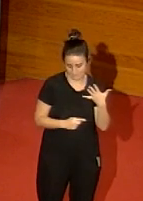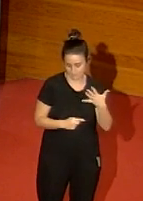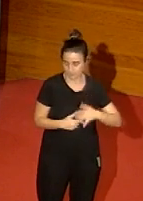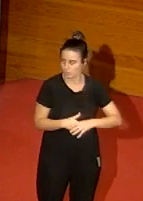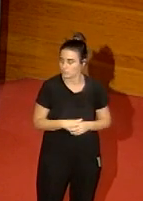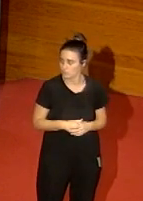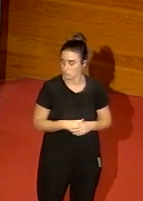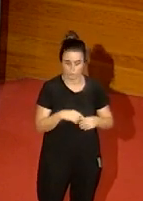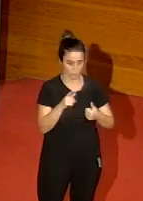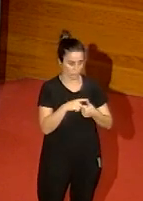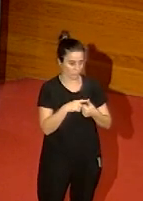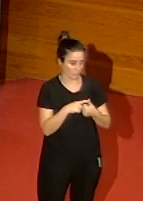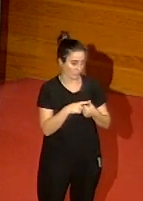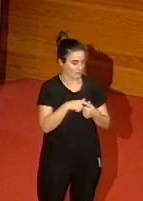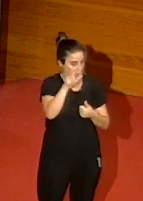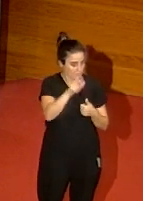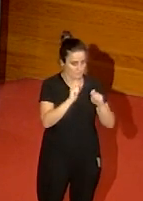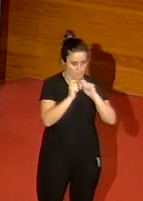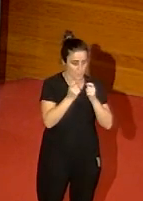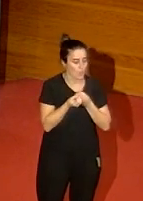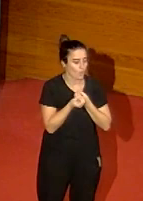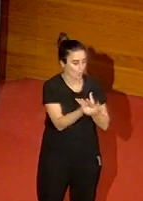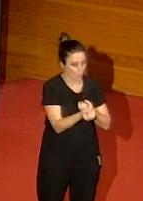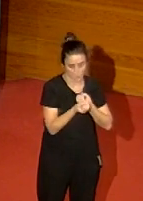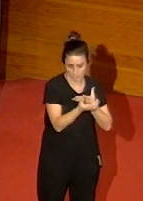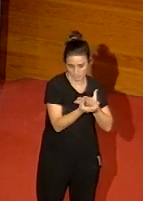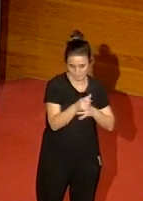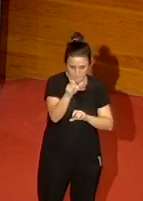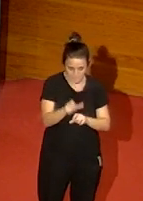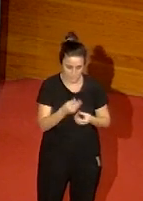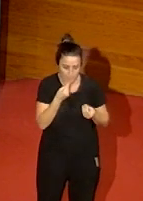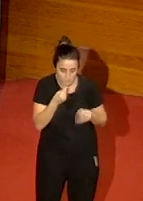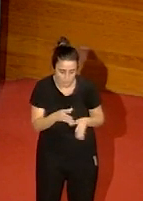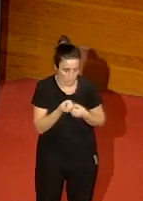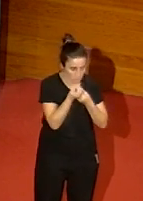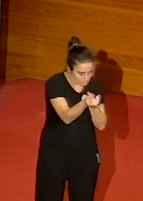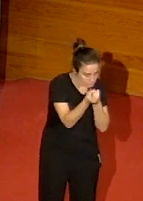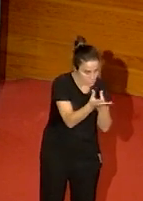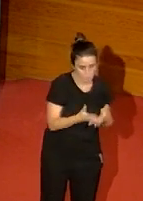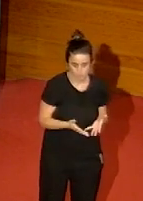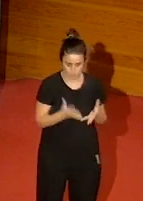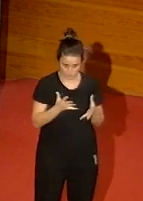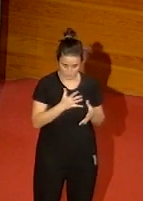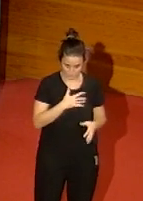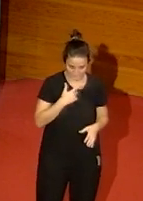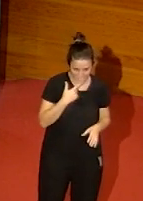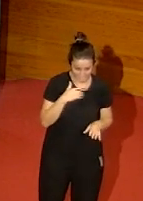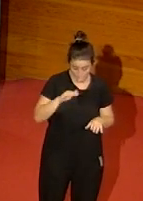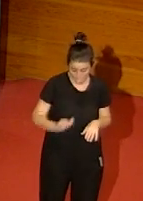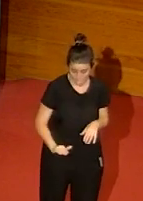Dago, kazetari kontalaria. Ez? Historiak kontatzea maite duen kazetaria. Txiki-txikitatik, jendea bere inguruan